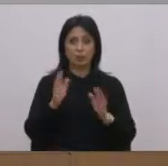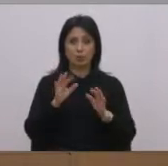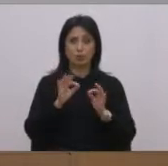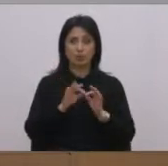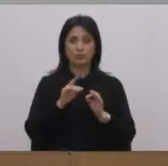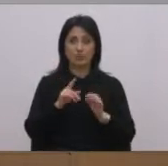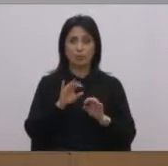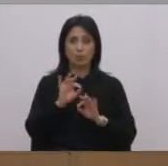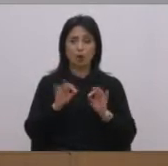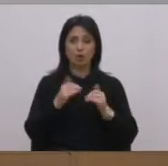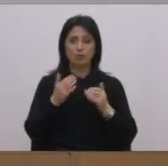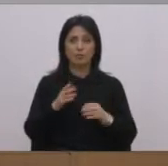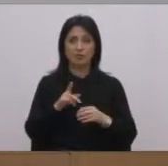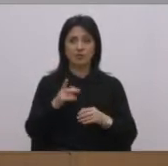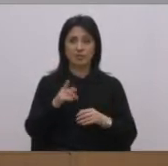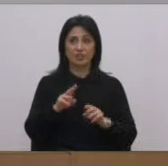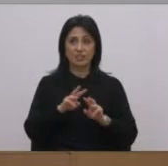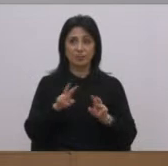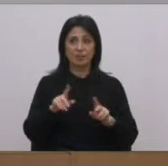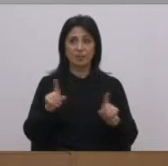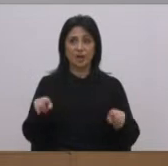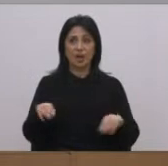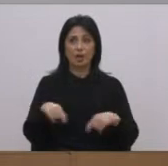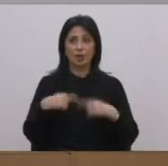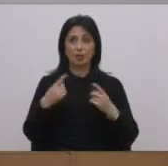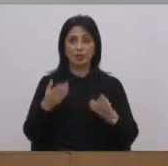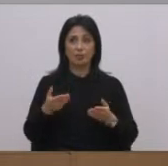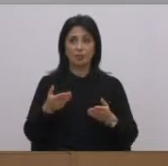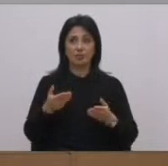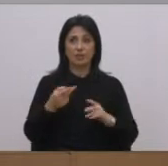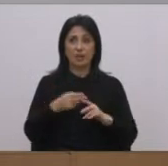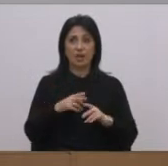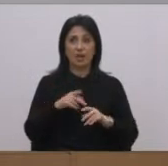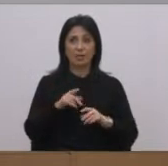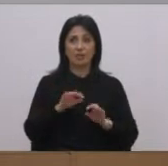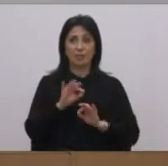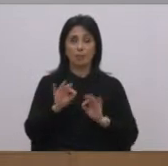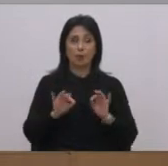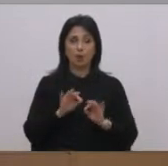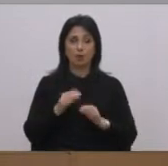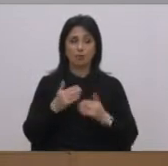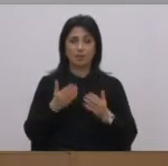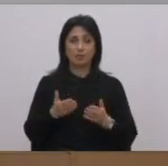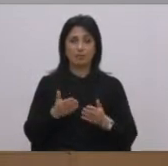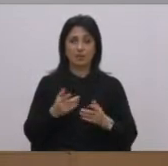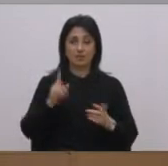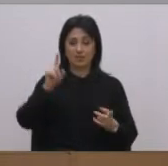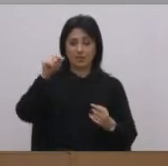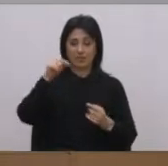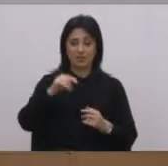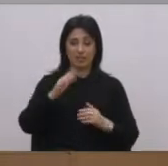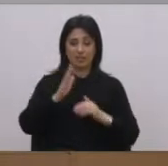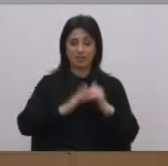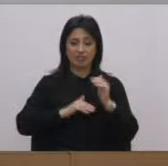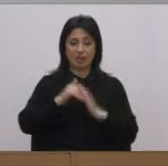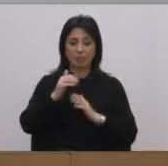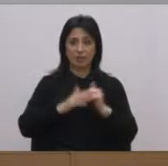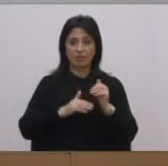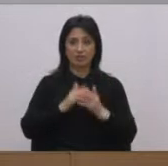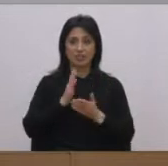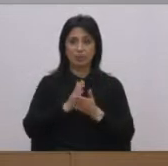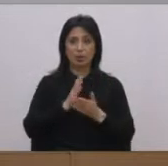იმ პროექტებისათვის, რომელსაც თქვენი სამინისტრო ახორციელებს, აი ამ პროექტებისათვის სათანადო კვალიფიკაციის